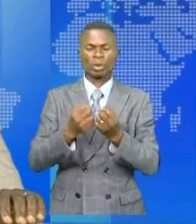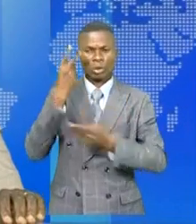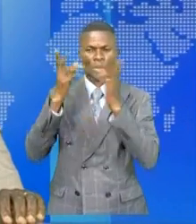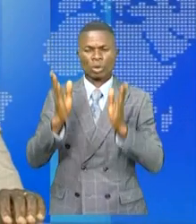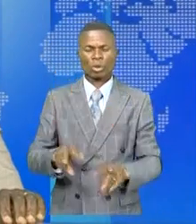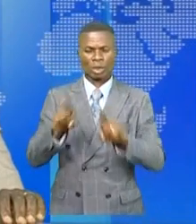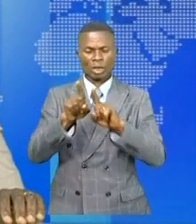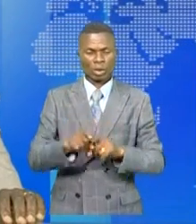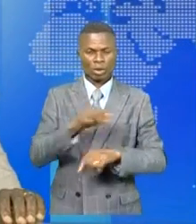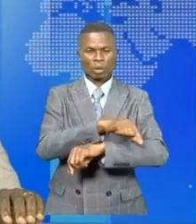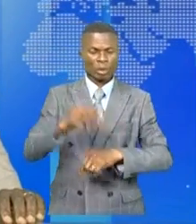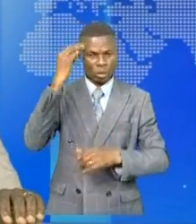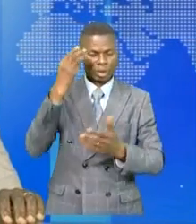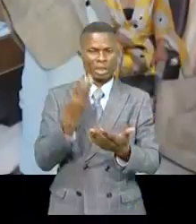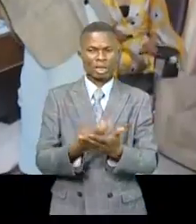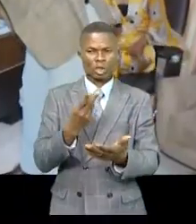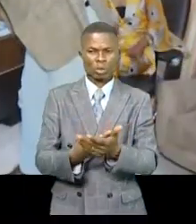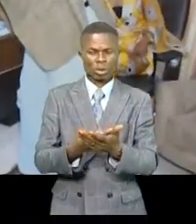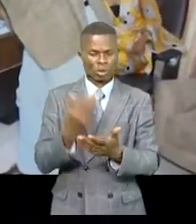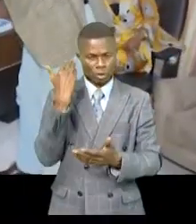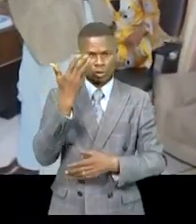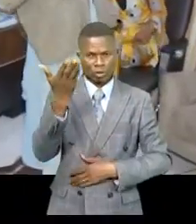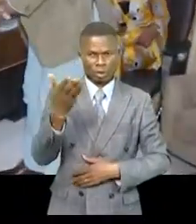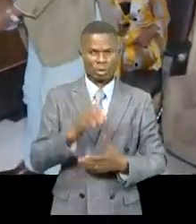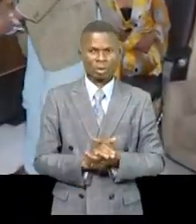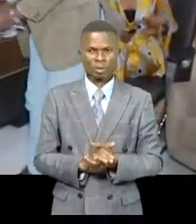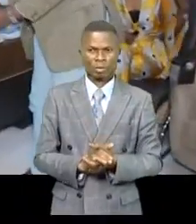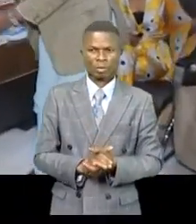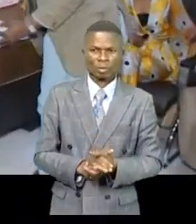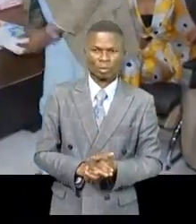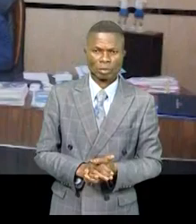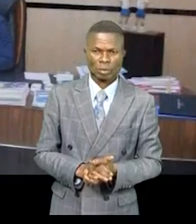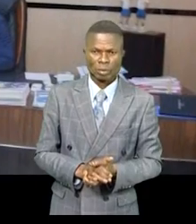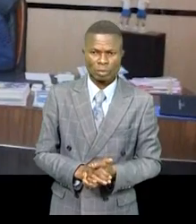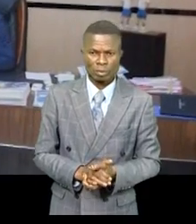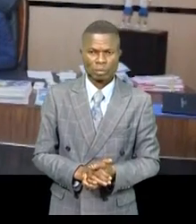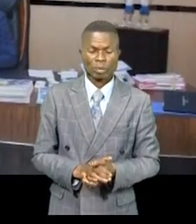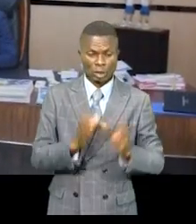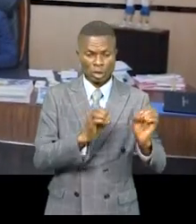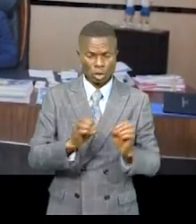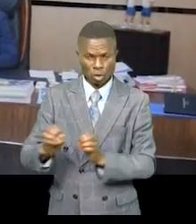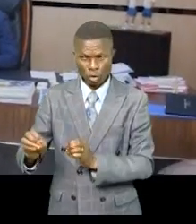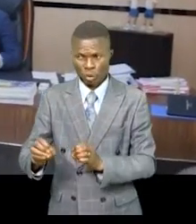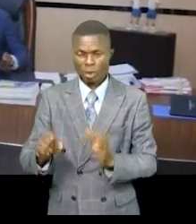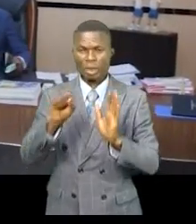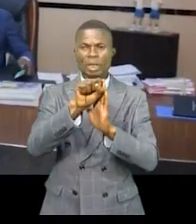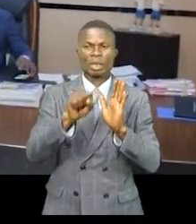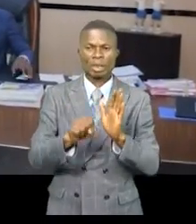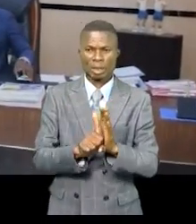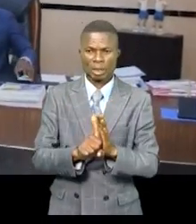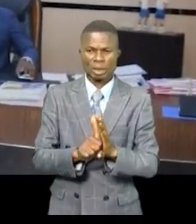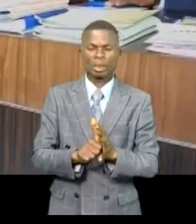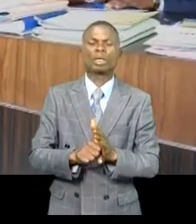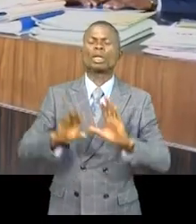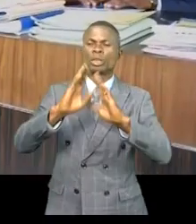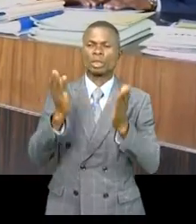sport. À suivre dans ces condensés. PST, Tony Mwamba tient à remettre de l'ordre et améliorer les statistiques des écoles dans son